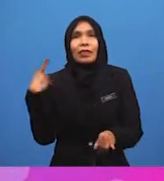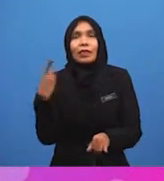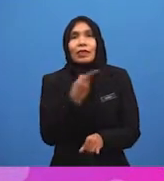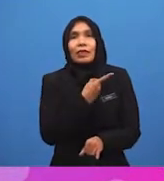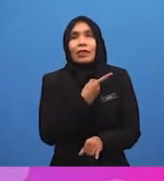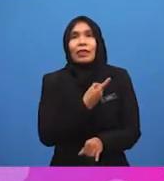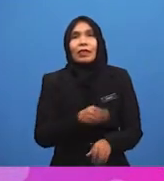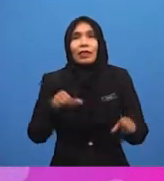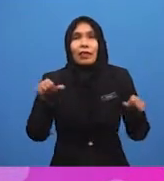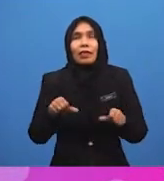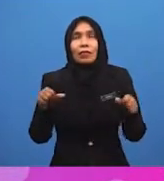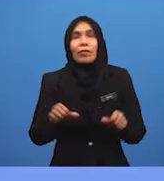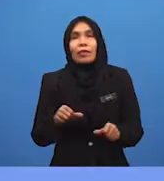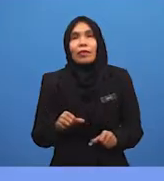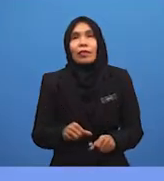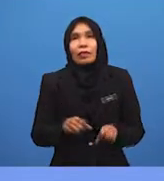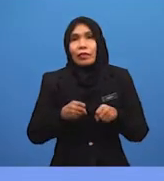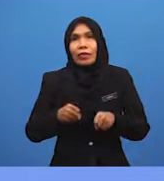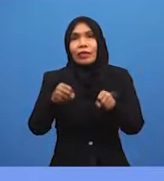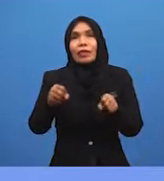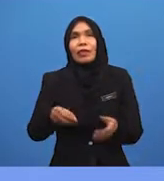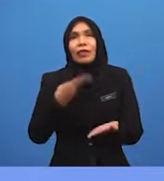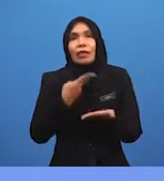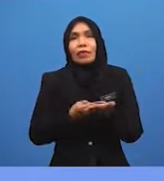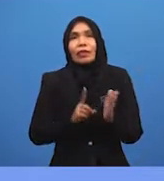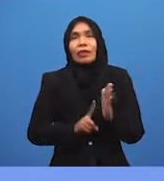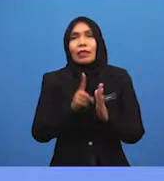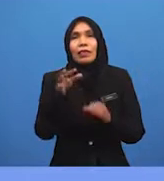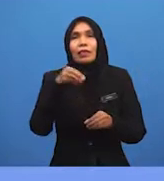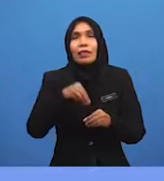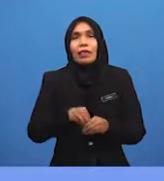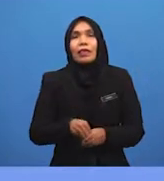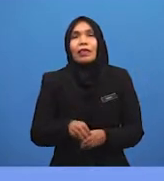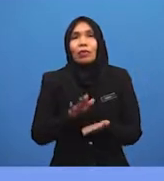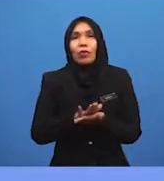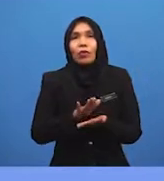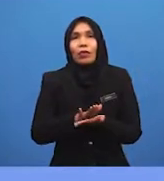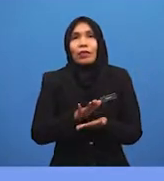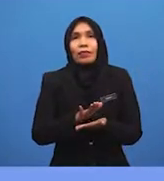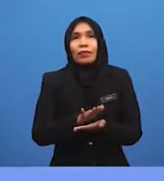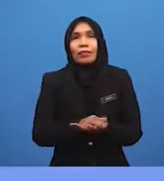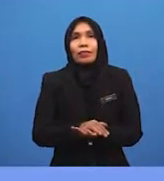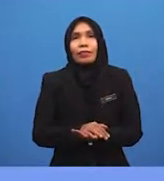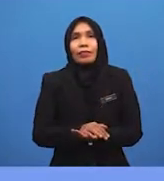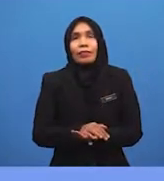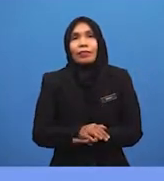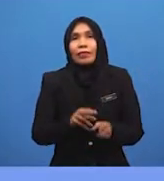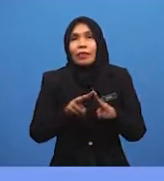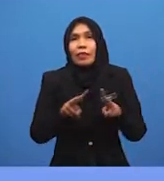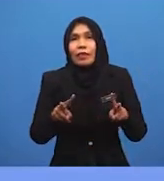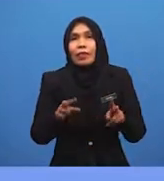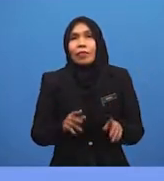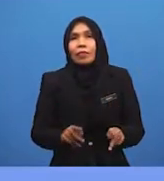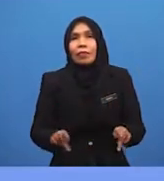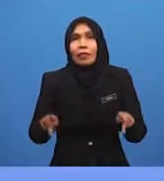sikap hemat tinggi dalam sekolah, penggunaan tutur kata yang lembut dan tingkah laku yang sopan sangat penting